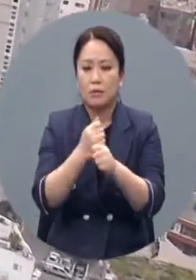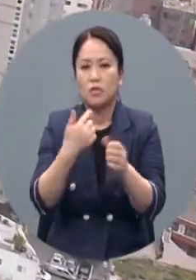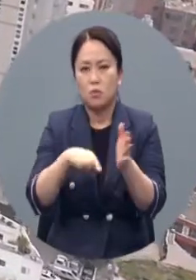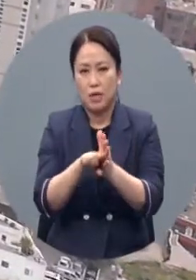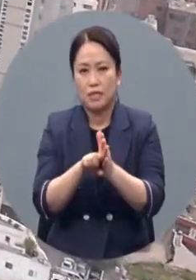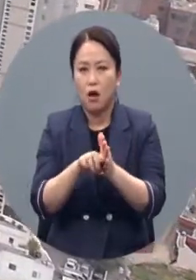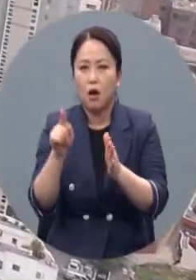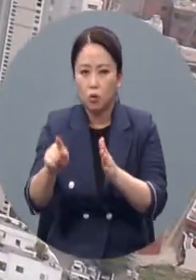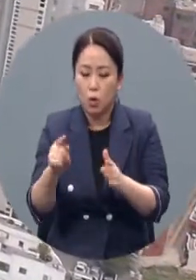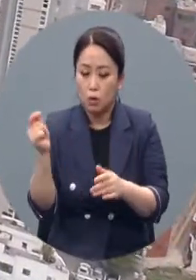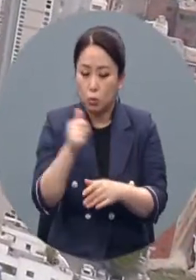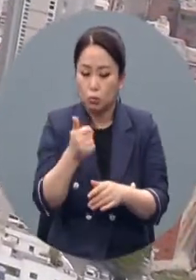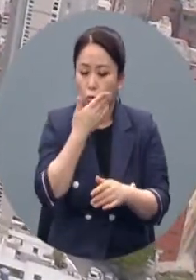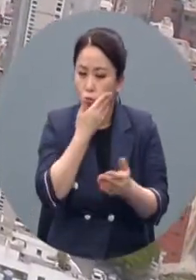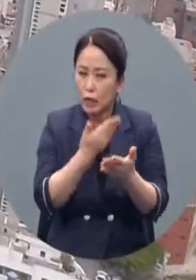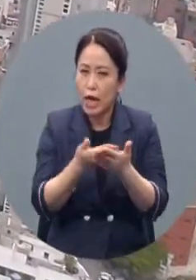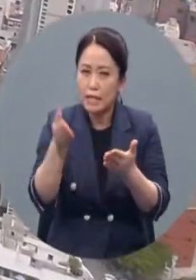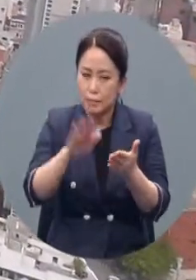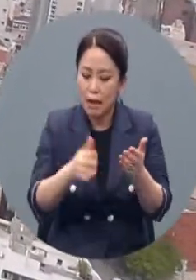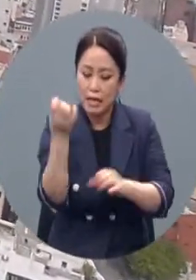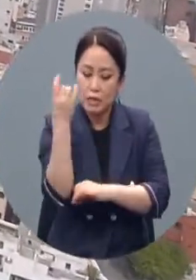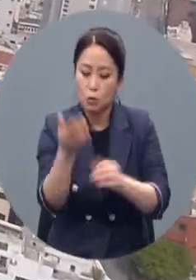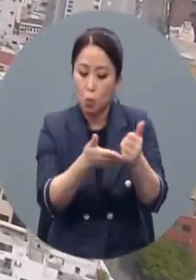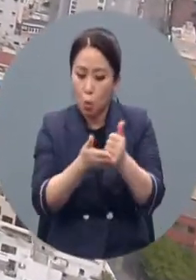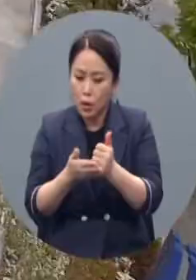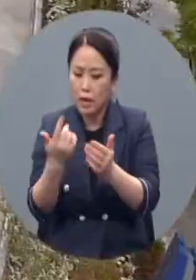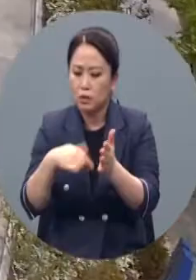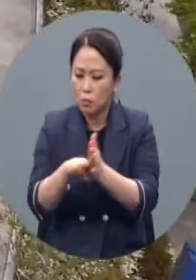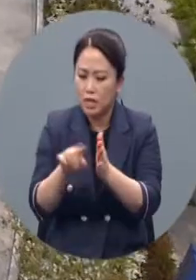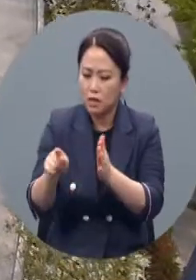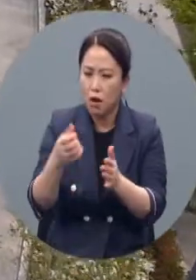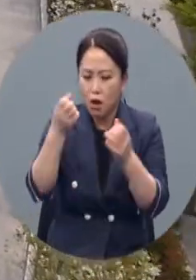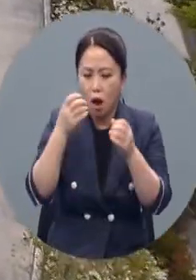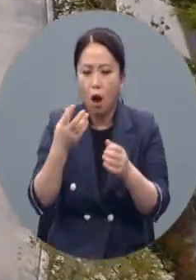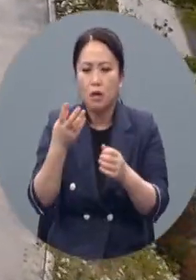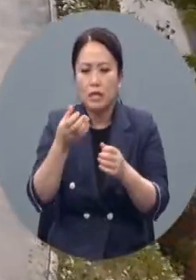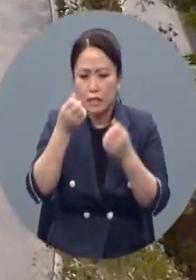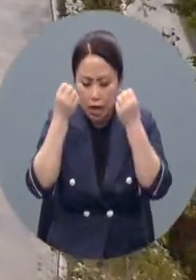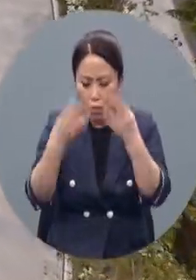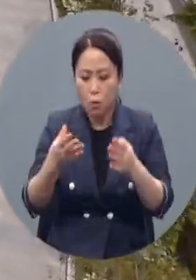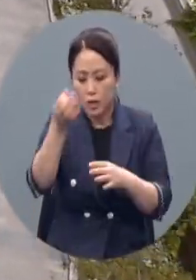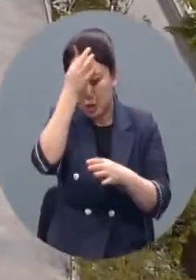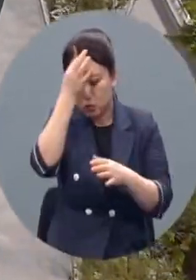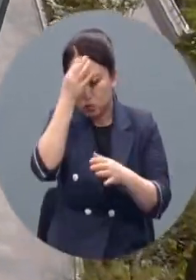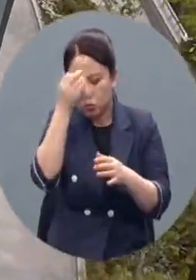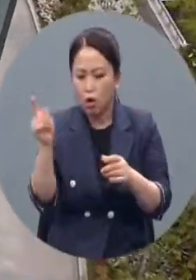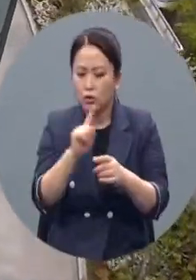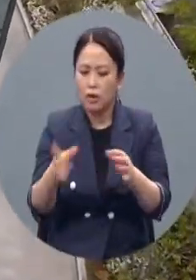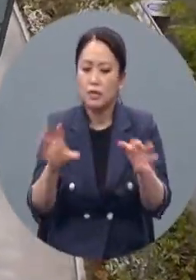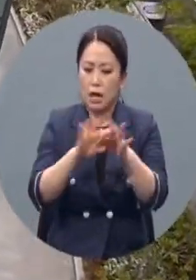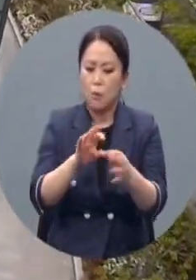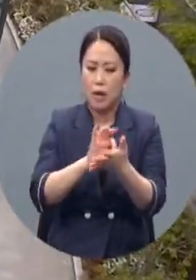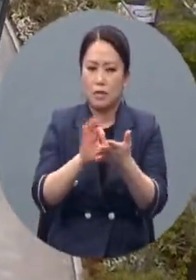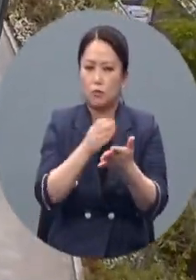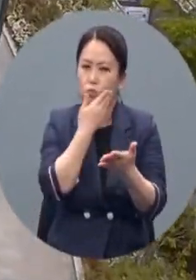때문에 얼마나 효율적으로 신기술을 접목해 나아가느냐는 고민이 아닐 수 없습니다. MBC 뉴스 배보입니다.